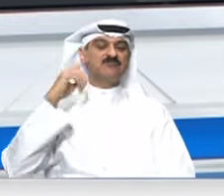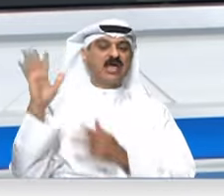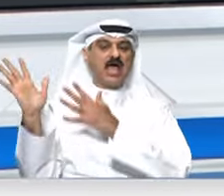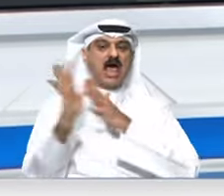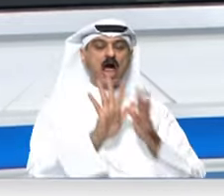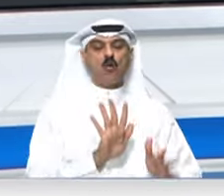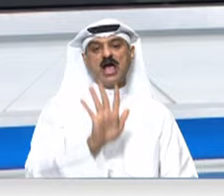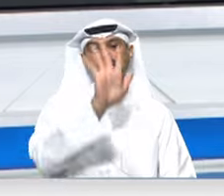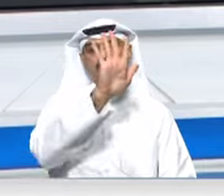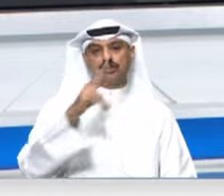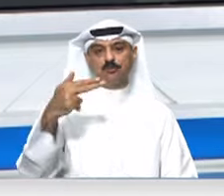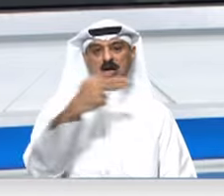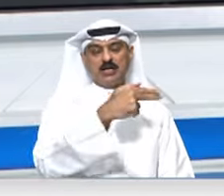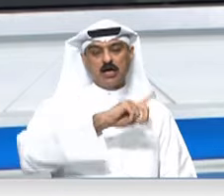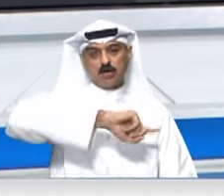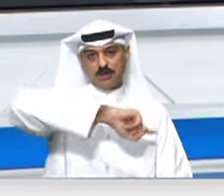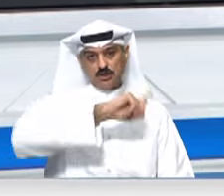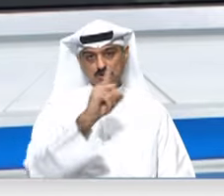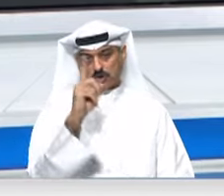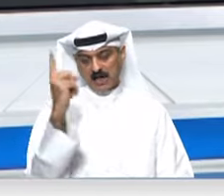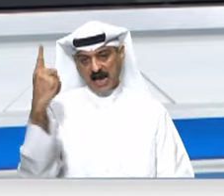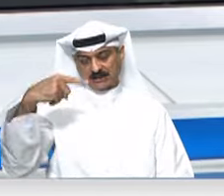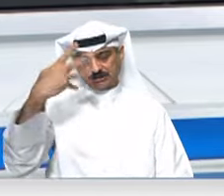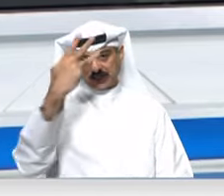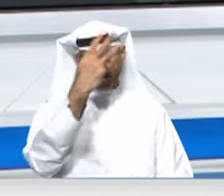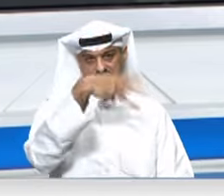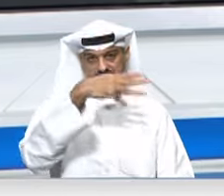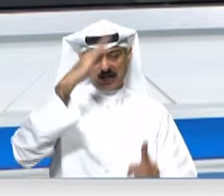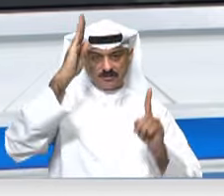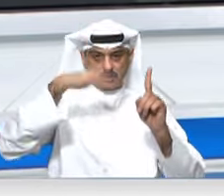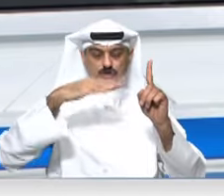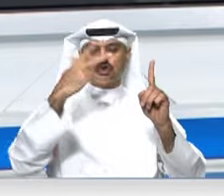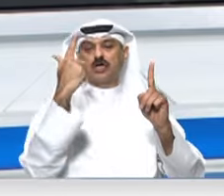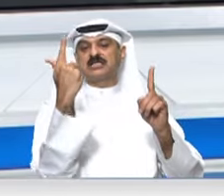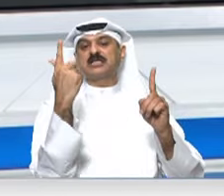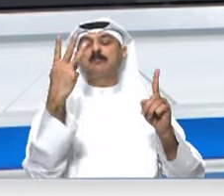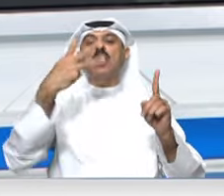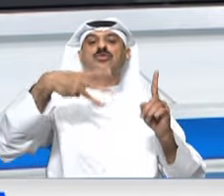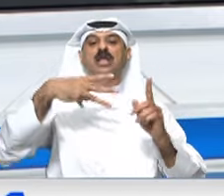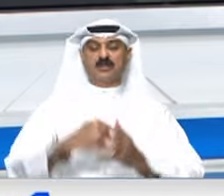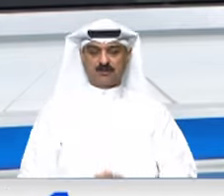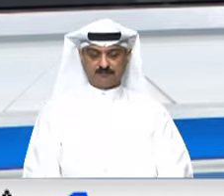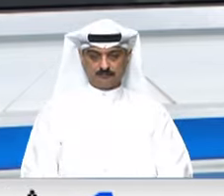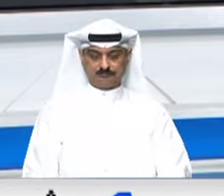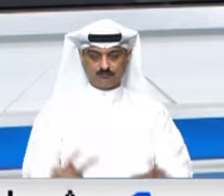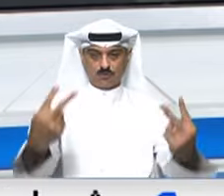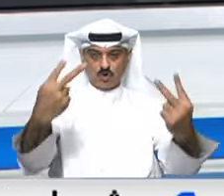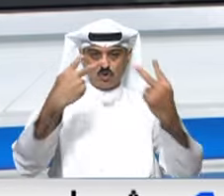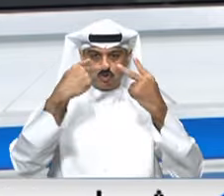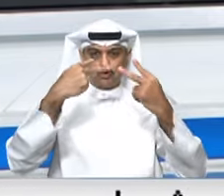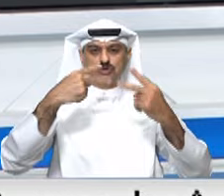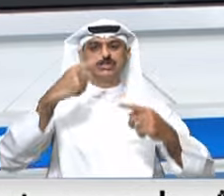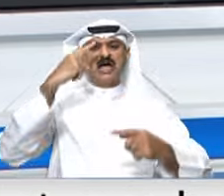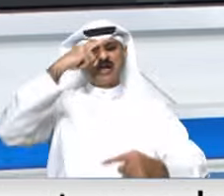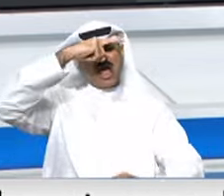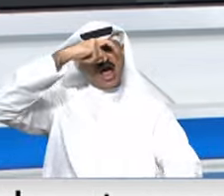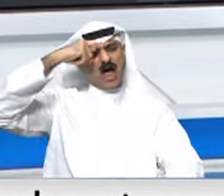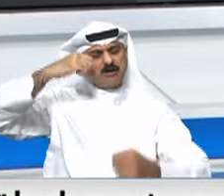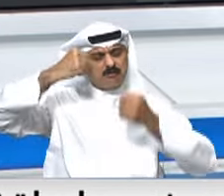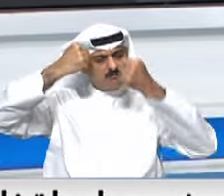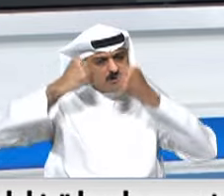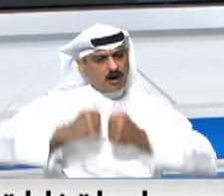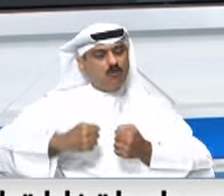خفيف الى معتدل من 10 الى 30 والصغرى تصل الى 37 درجه مئويه اعزائي المشاهدين اجواء شديده الحراره